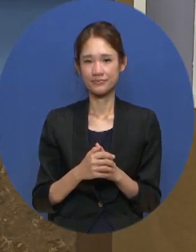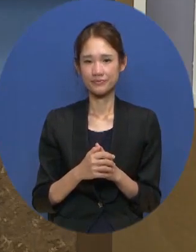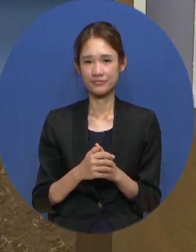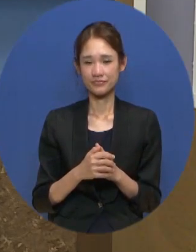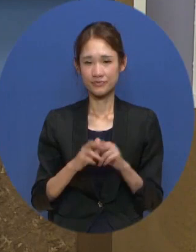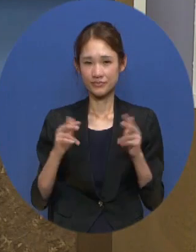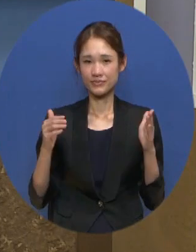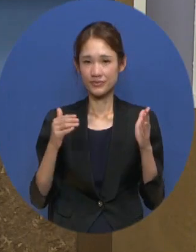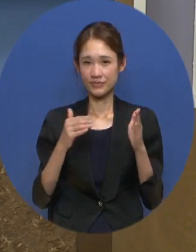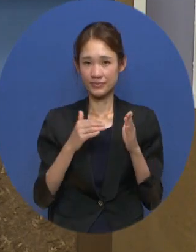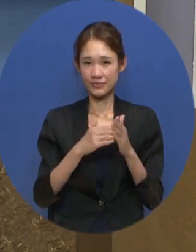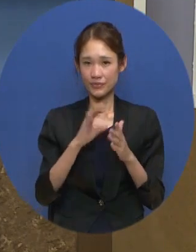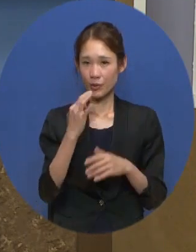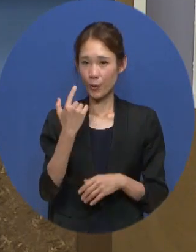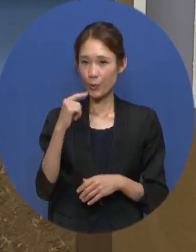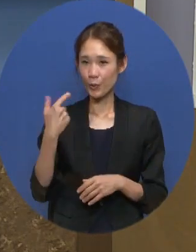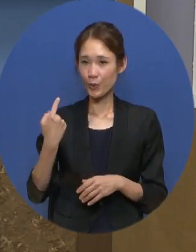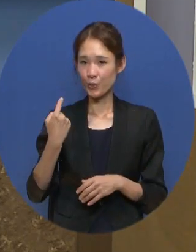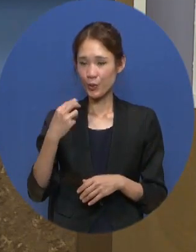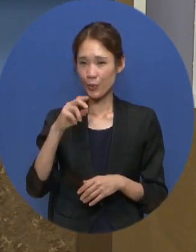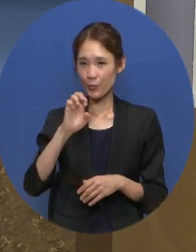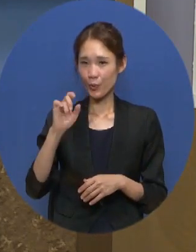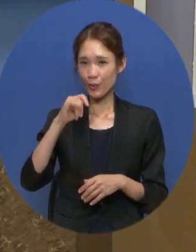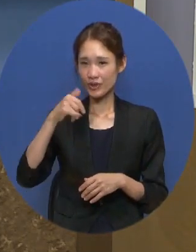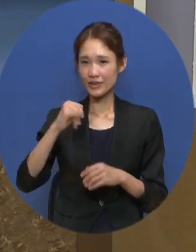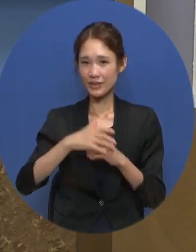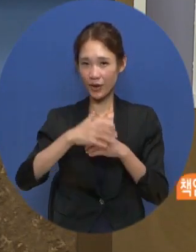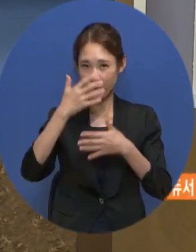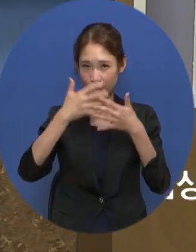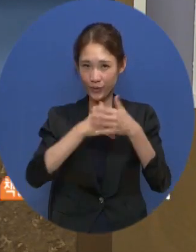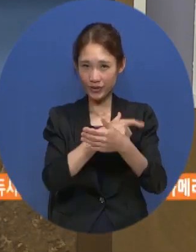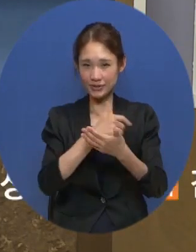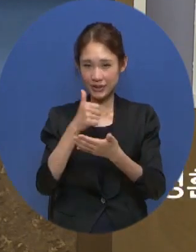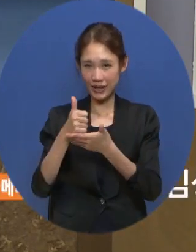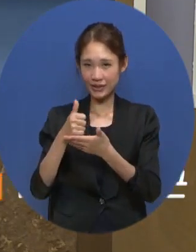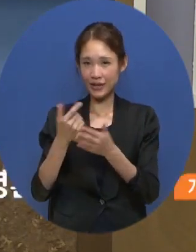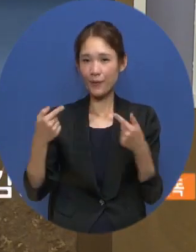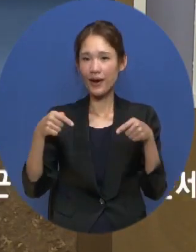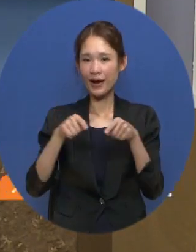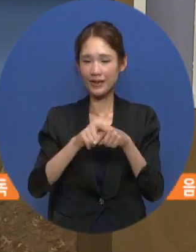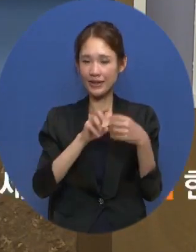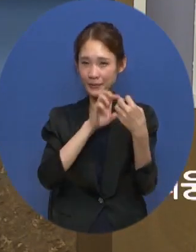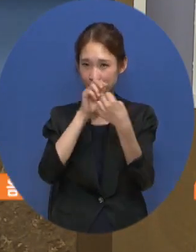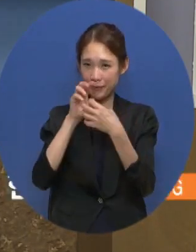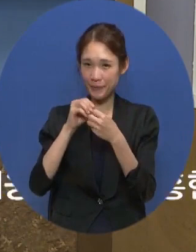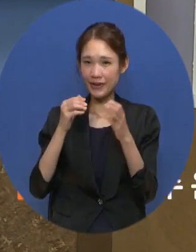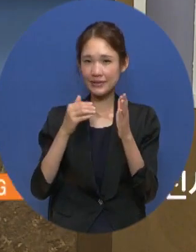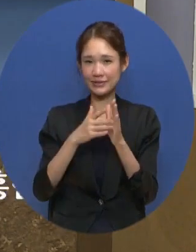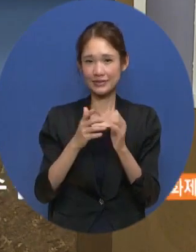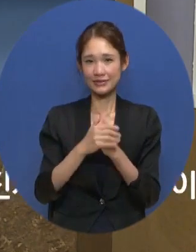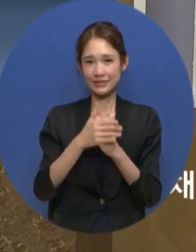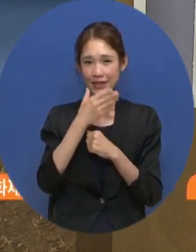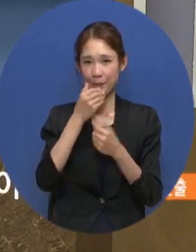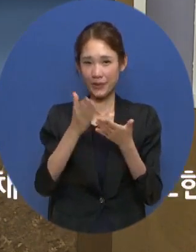네, 지금까지 오토모니터의 문영술 이사님과 강현덕 이사님과 함께 이야기 나눴습니다.